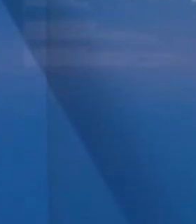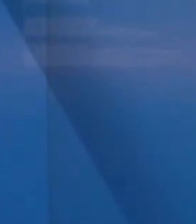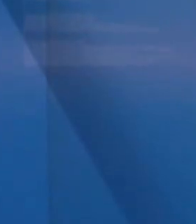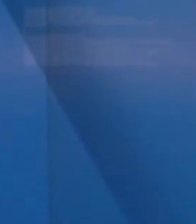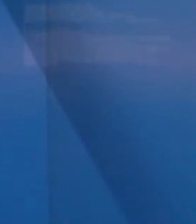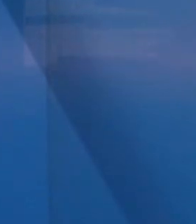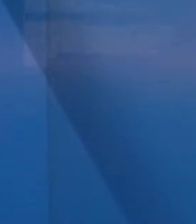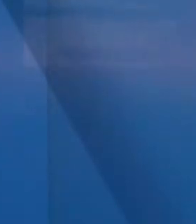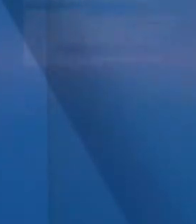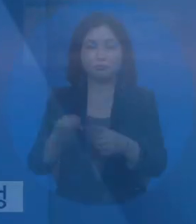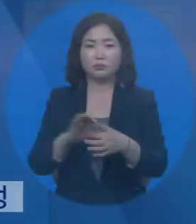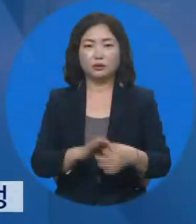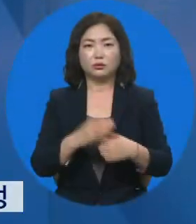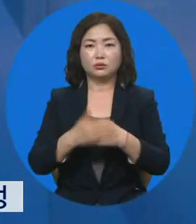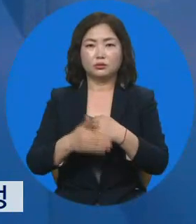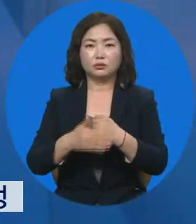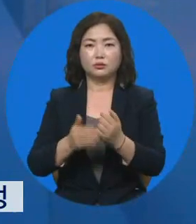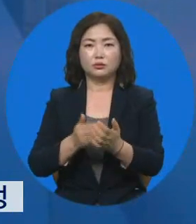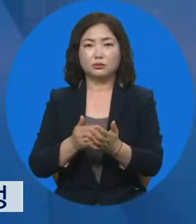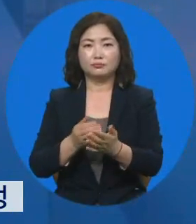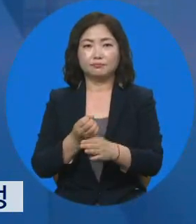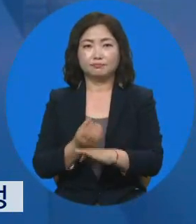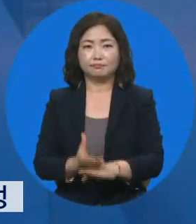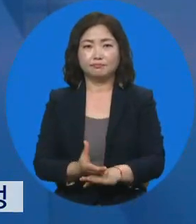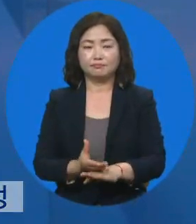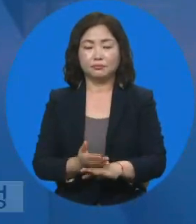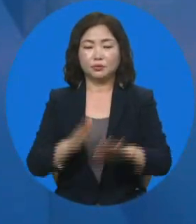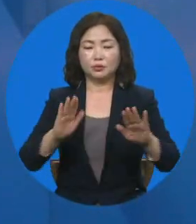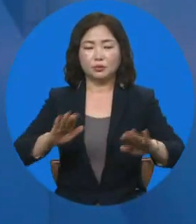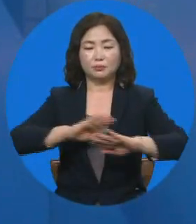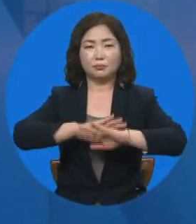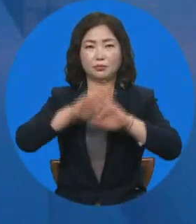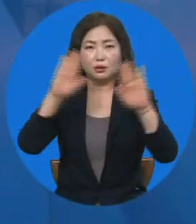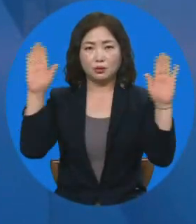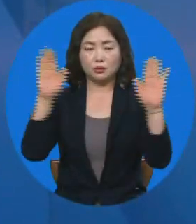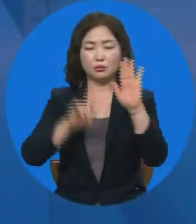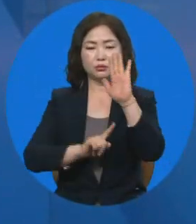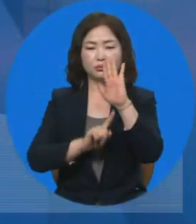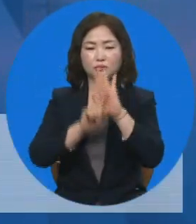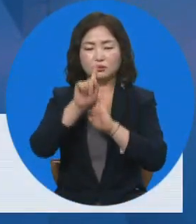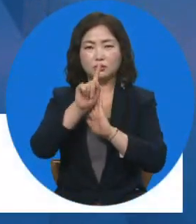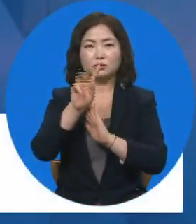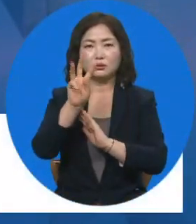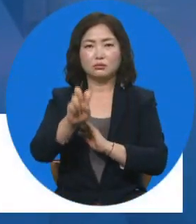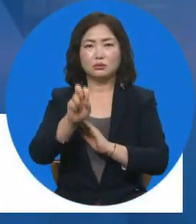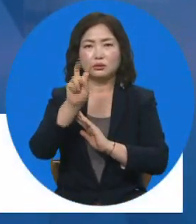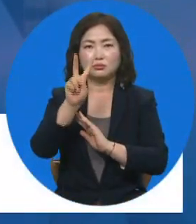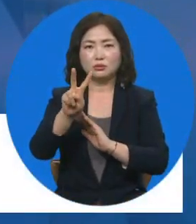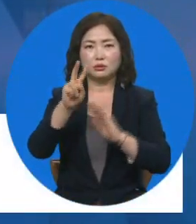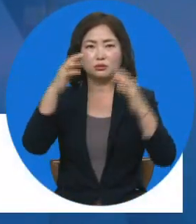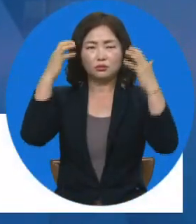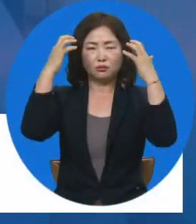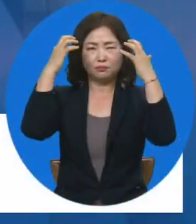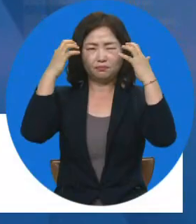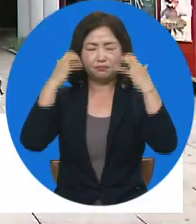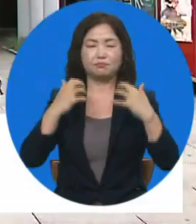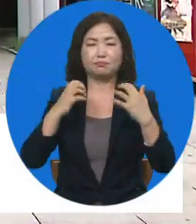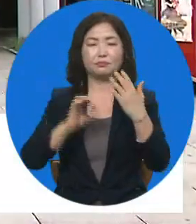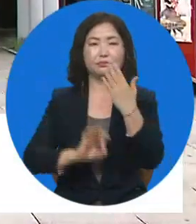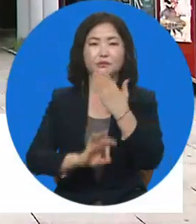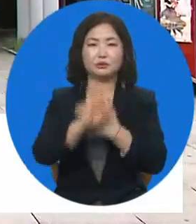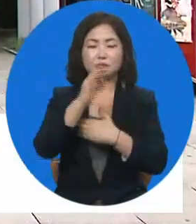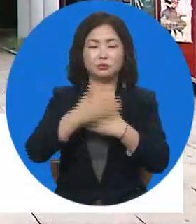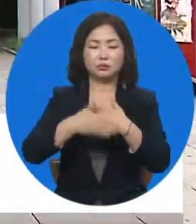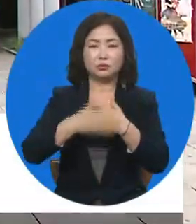안녕하십니까 계속해서 대구에서 전해드리겠습니다 이 오늘은 맑은 가운데 한낮 기온이 32도까지 울음에 더 있겠습니다